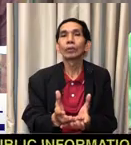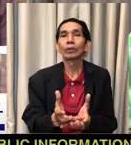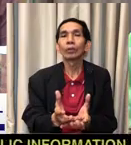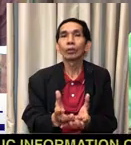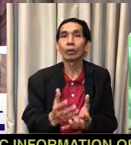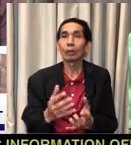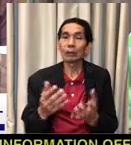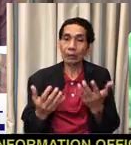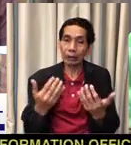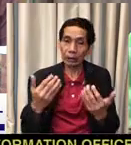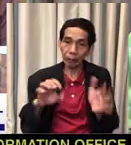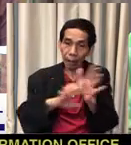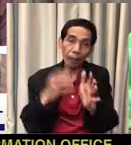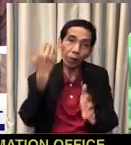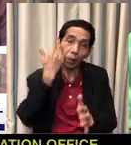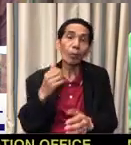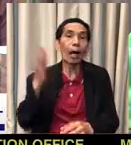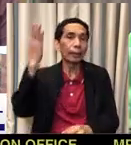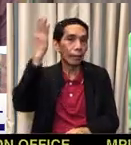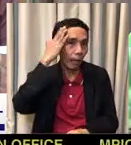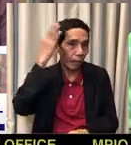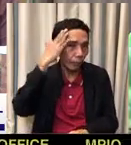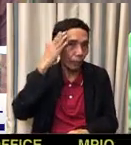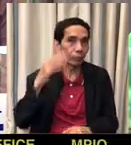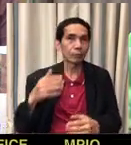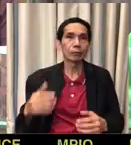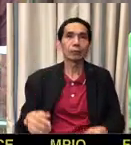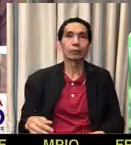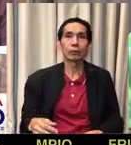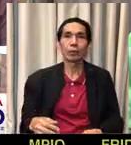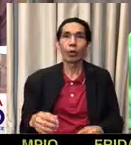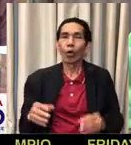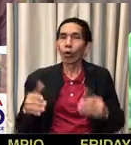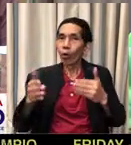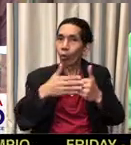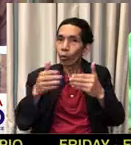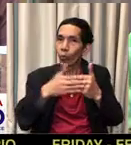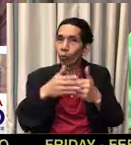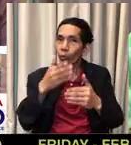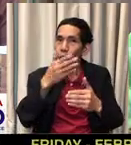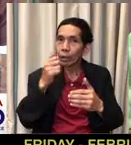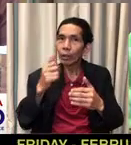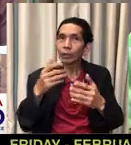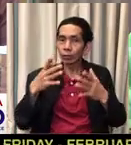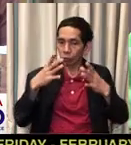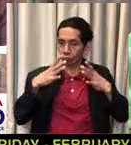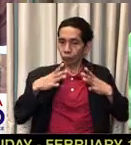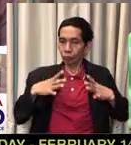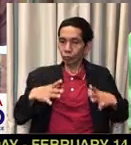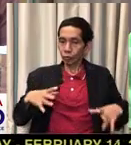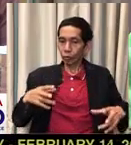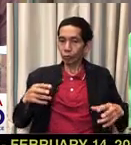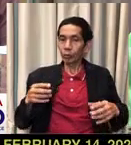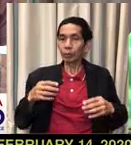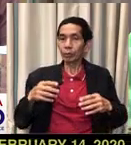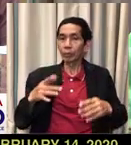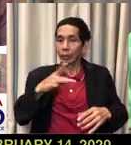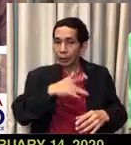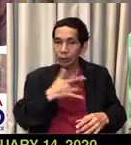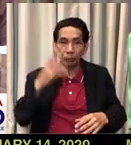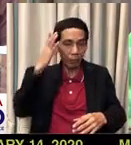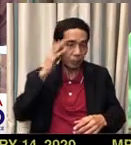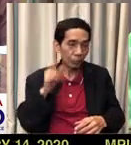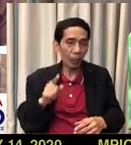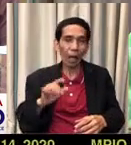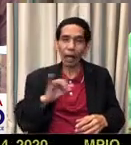kulangin man, at least alam mo na halos yung kaginhawaan ipinaramdam sa iyo. Ako lagi kung